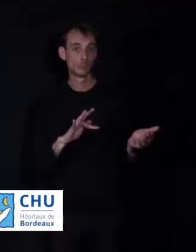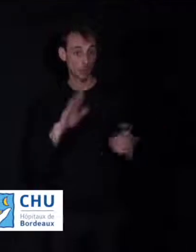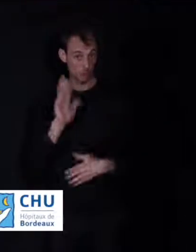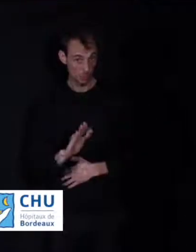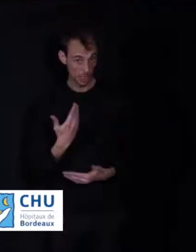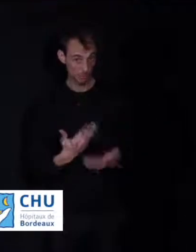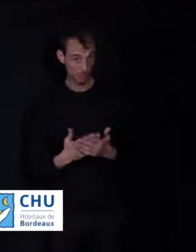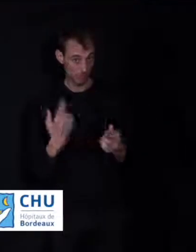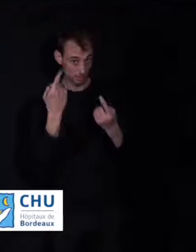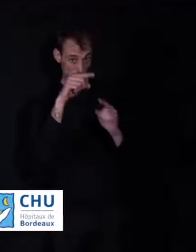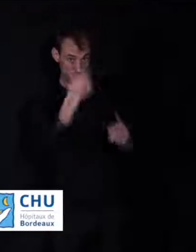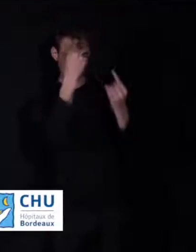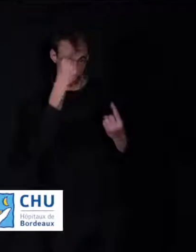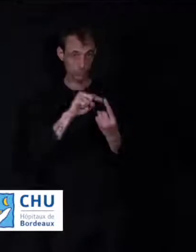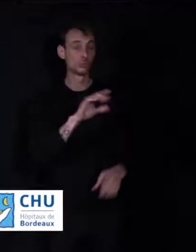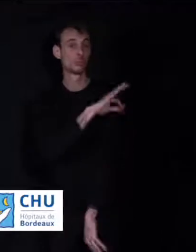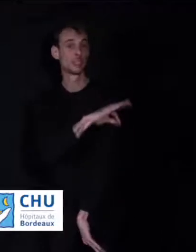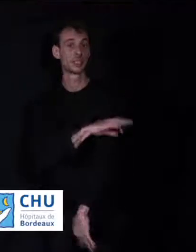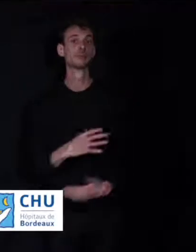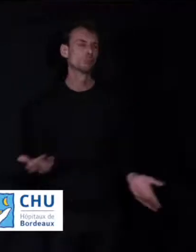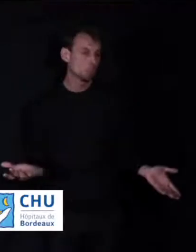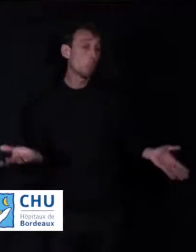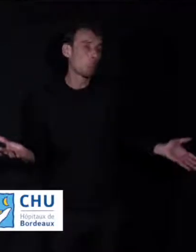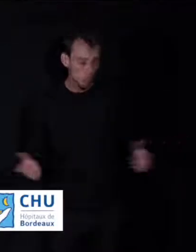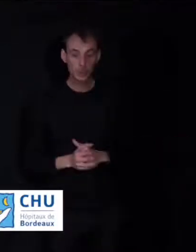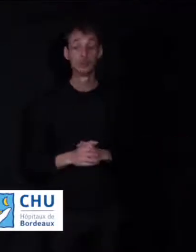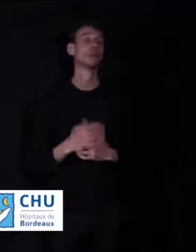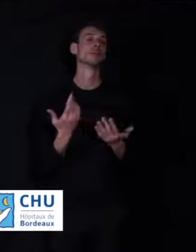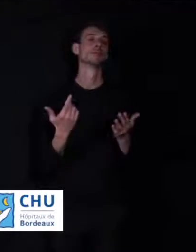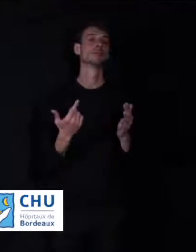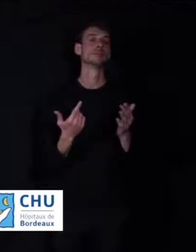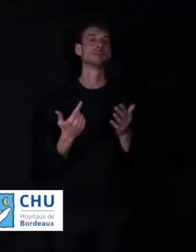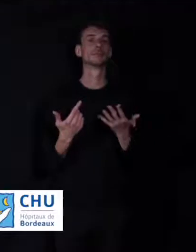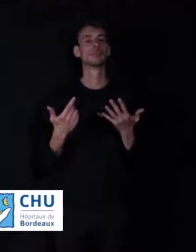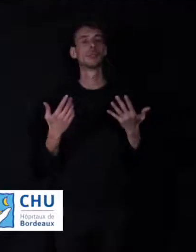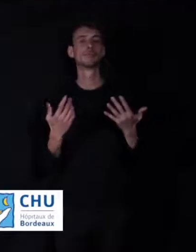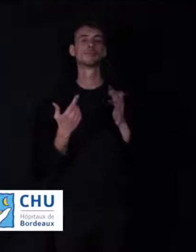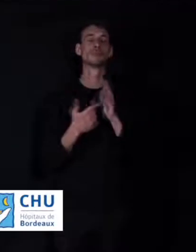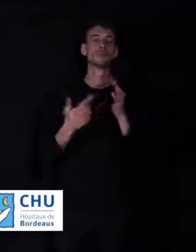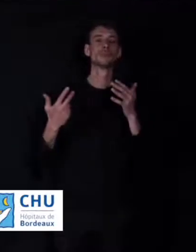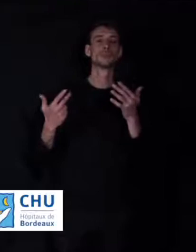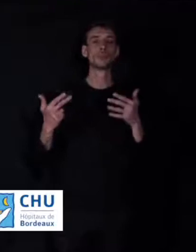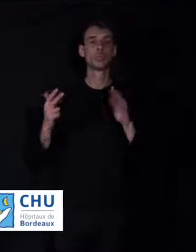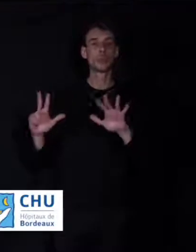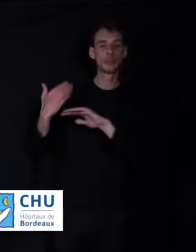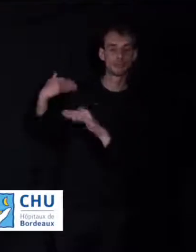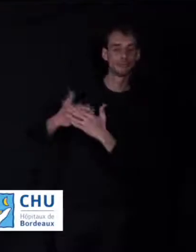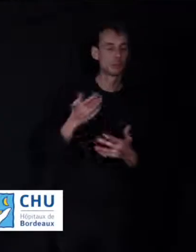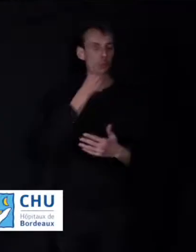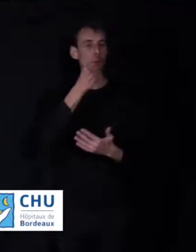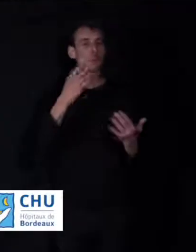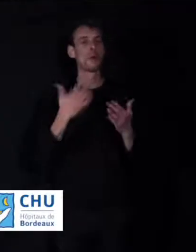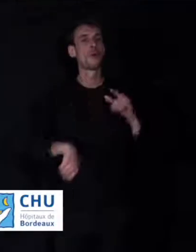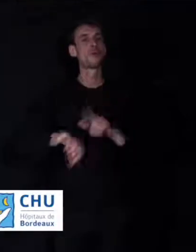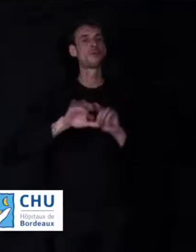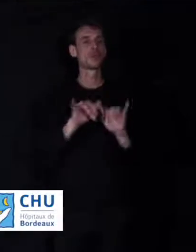2018 champion du monde de foot, et on pourrait dire à Hugo Lloris, plutôt que de porter la Coupe du Monde,